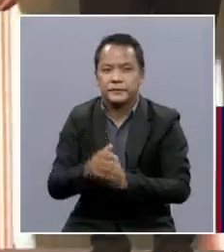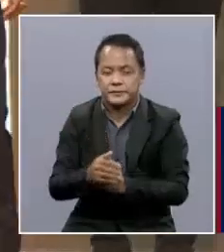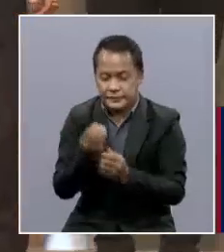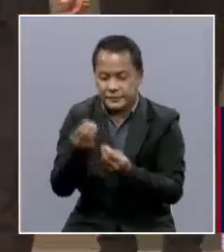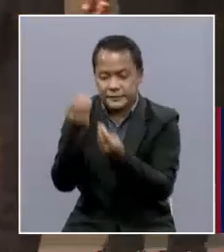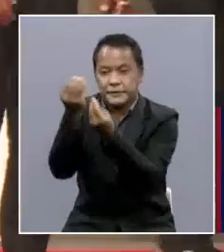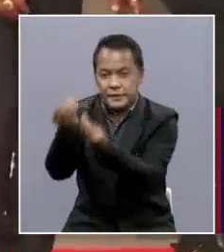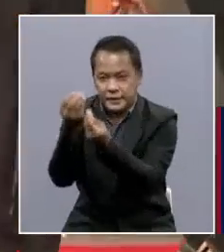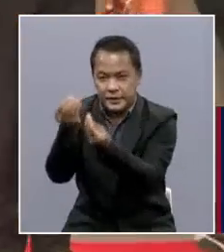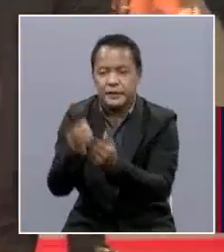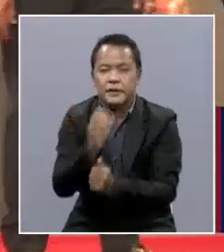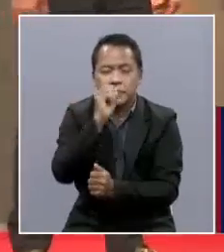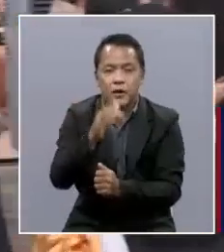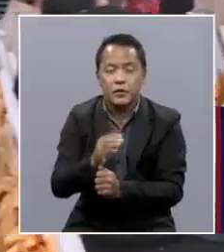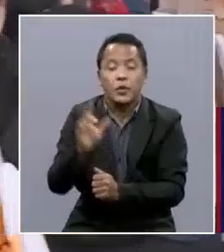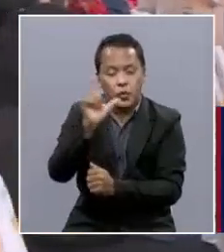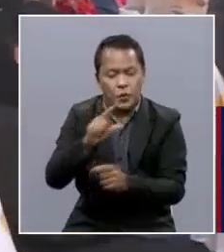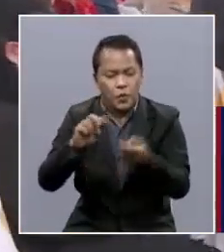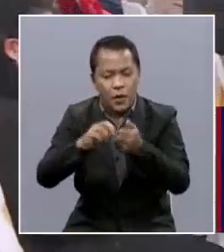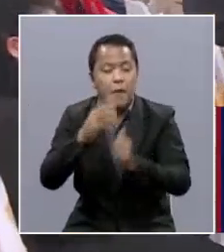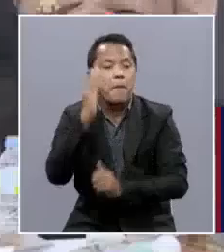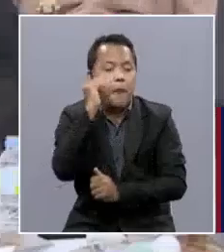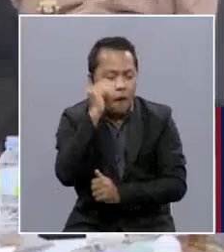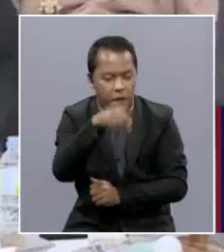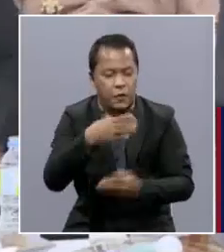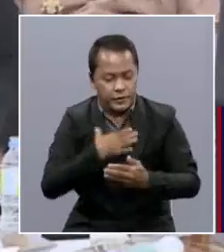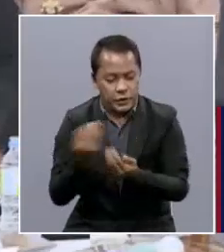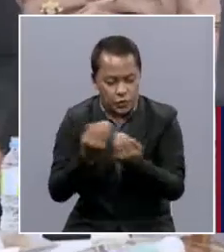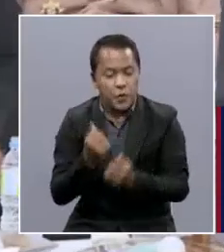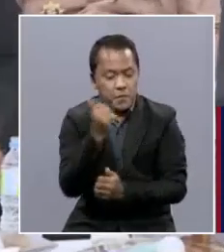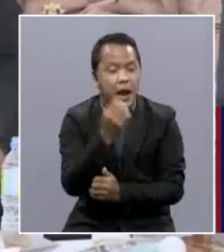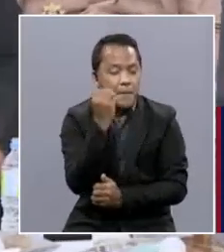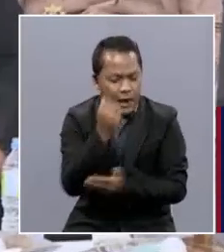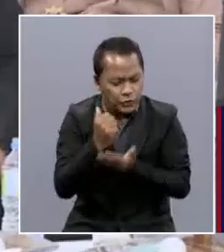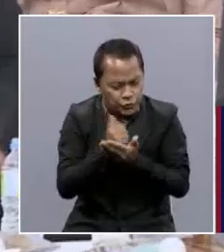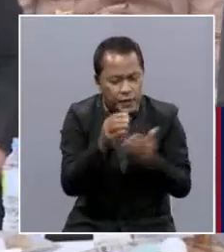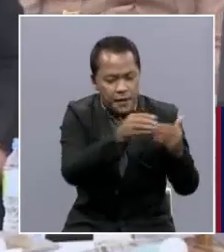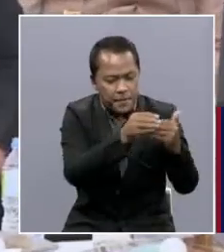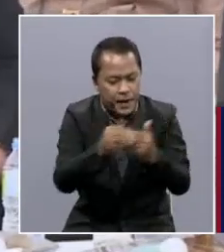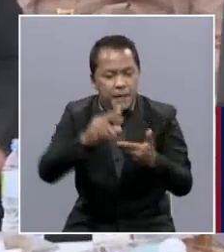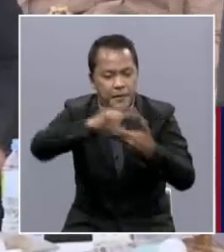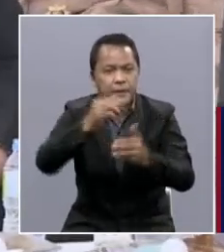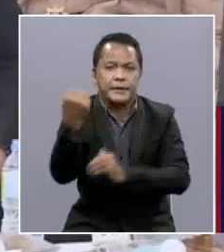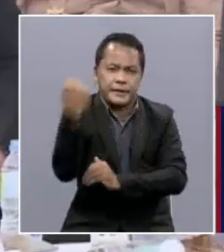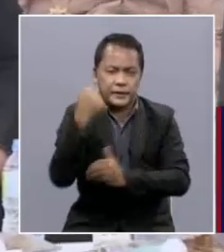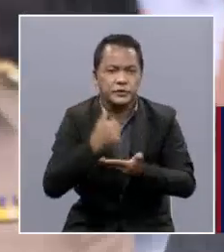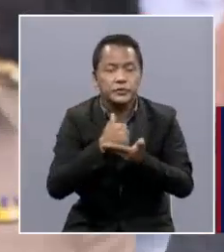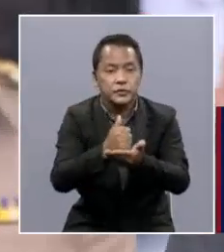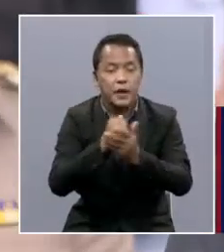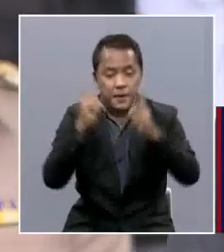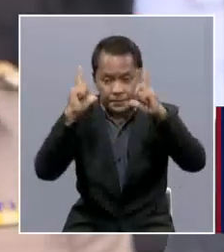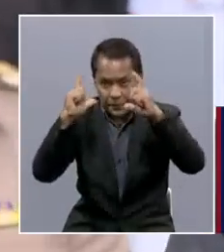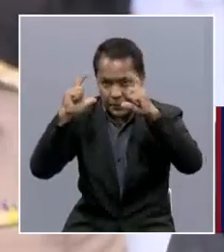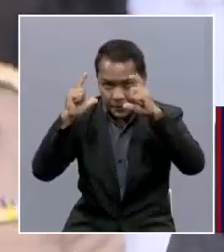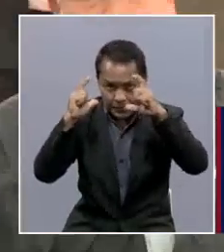บ้างเนี่ยนะครับบอกแบบนี้ครับว่าลุงป้อมเนี่ยเปรียบเสมือนพ่อวันนี้ลูกกลับมาบ้านมาช่วยพาบ้านพลังประชารัฐให้เข้มแข็งถ่ายภาพ